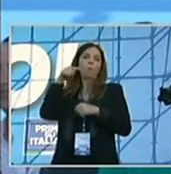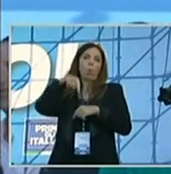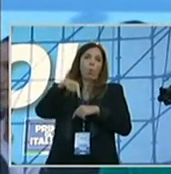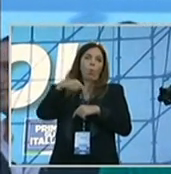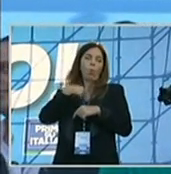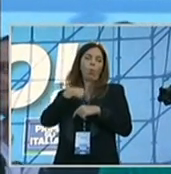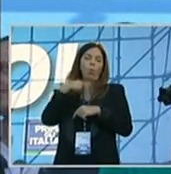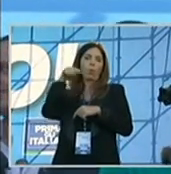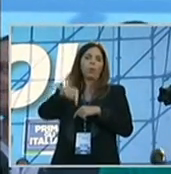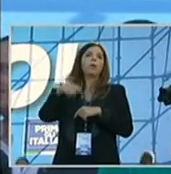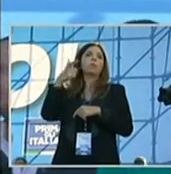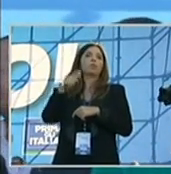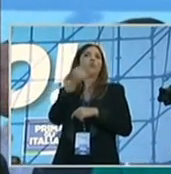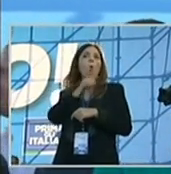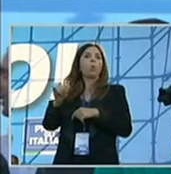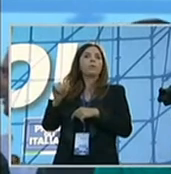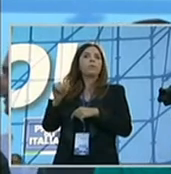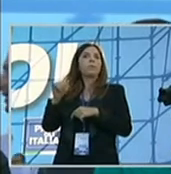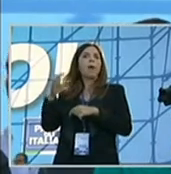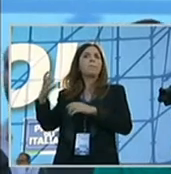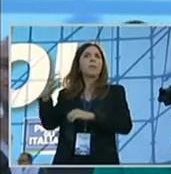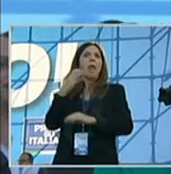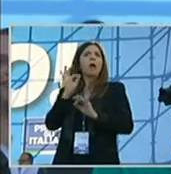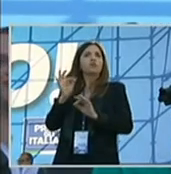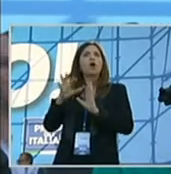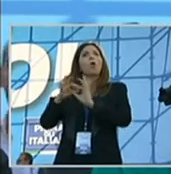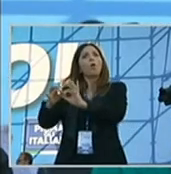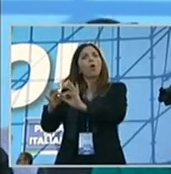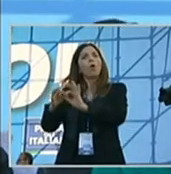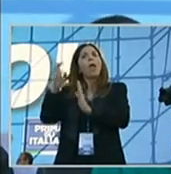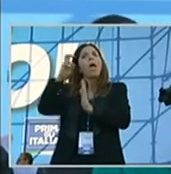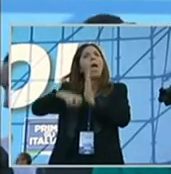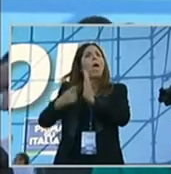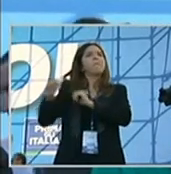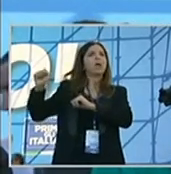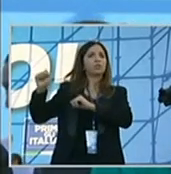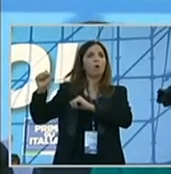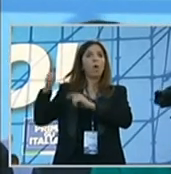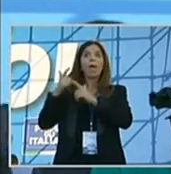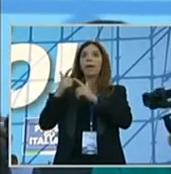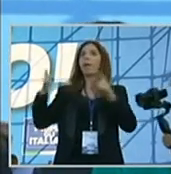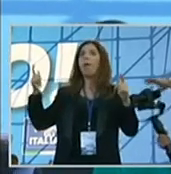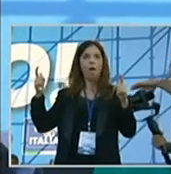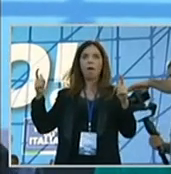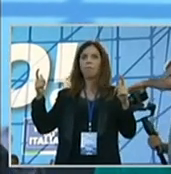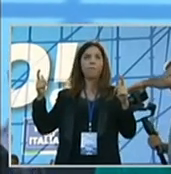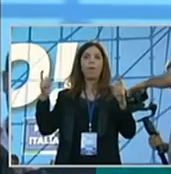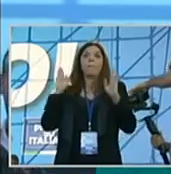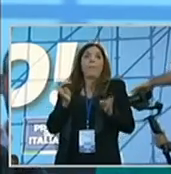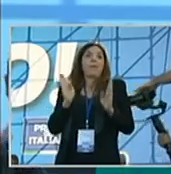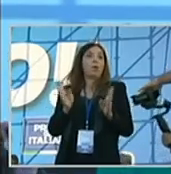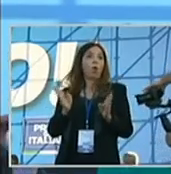perché questa ultima minaccia per l'evasione fiscale è gravissima ed è assolutamente